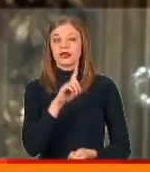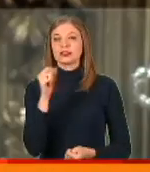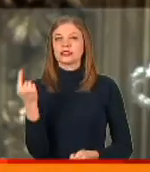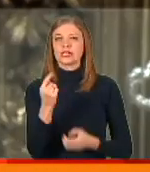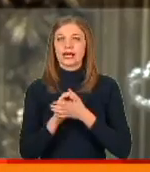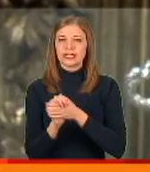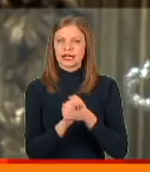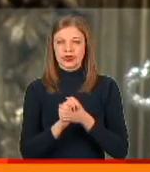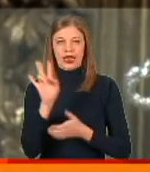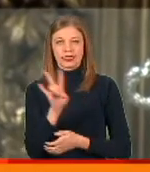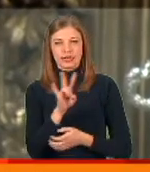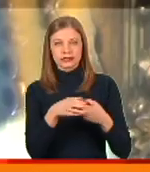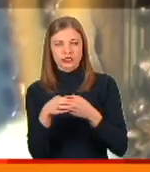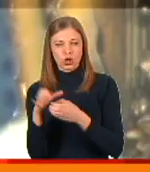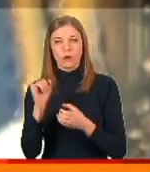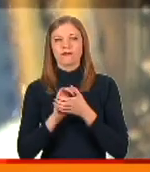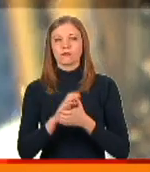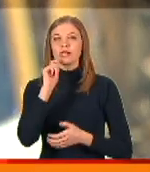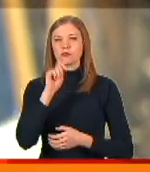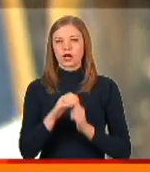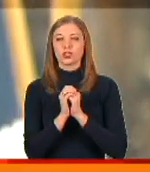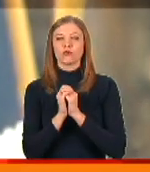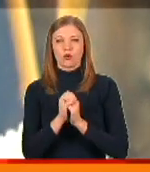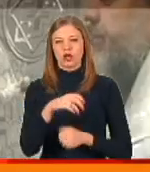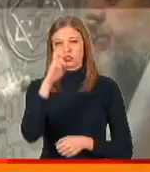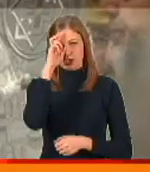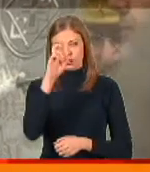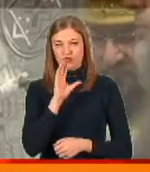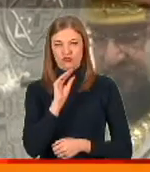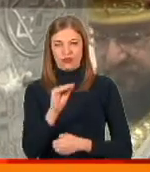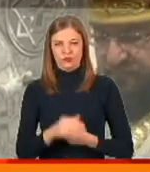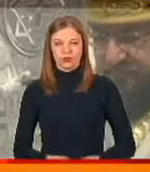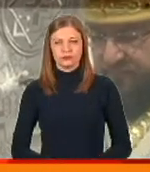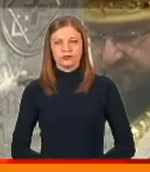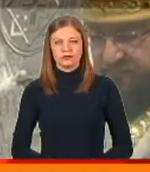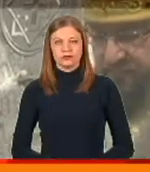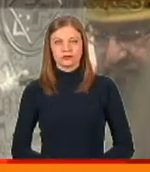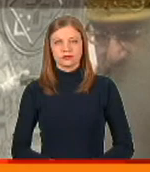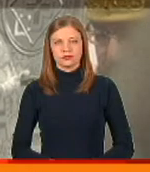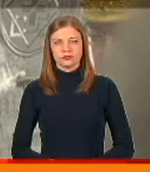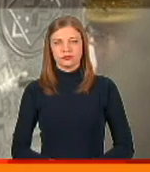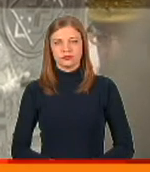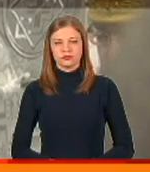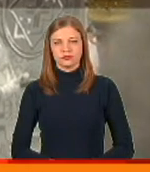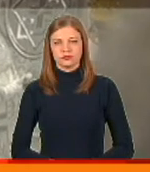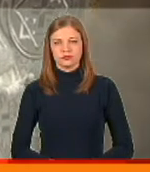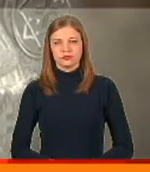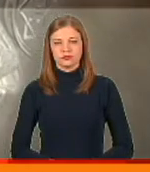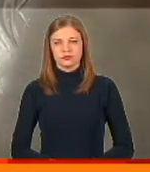Заєднання православних церков і мир в Україні моляться державною. За мир з неба